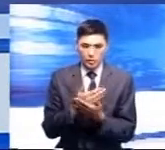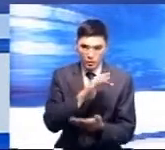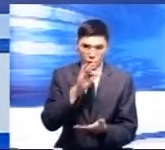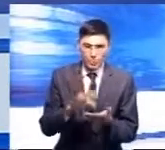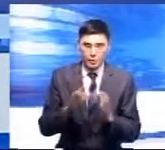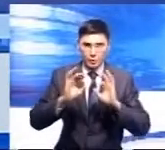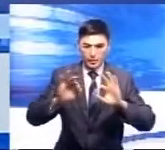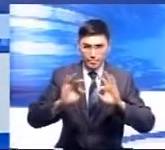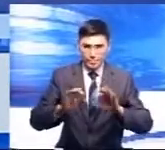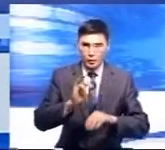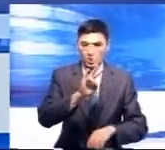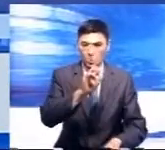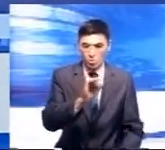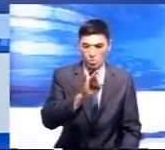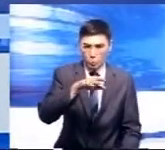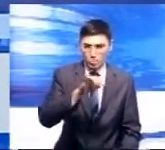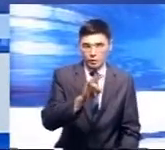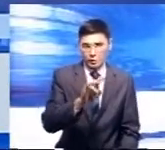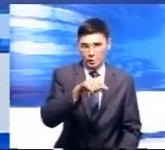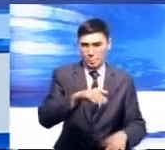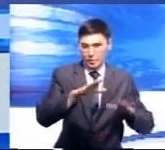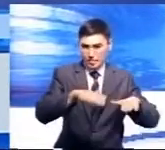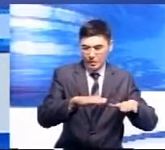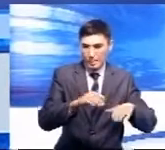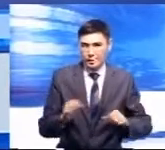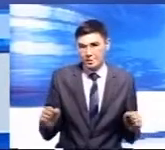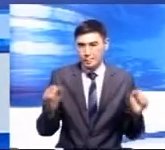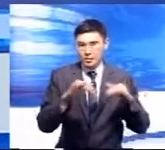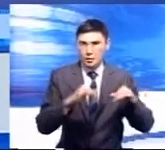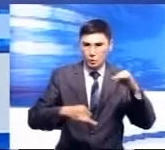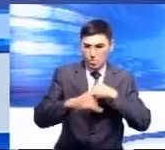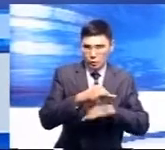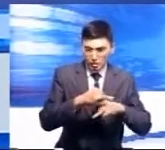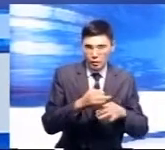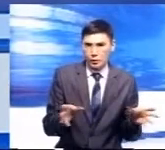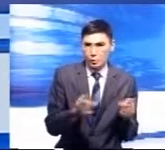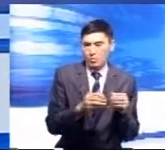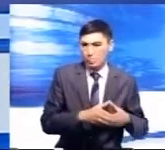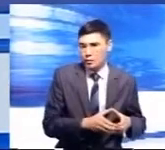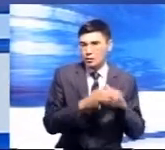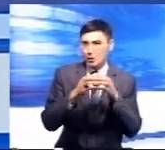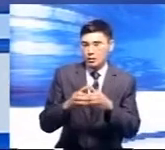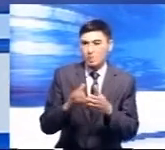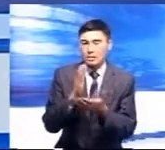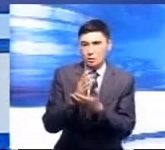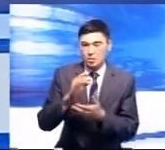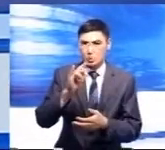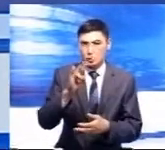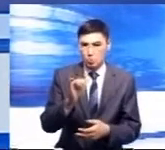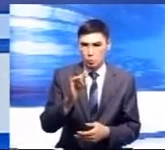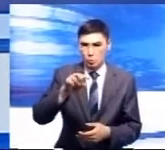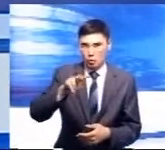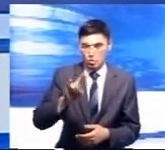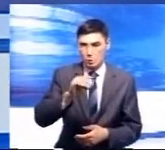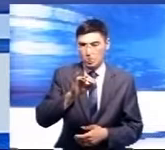филиале партии Нур-Отан состоялось выездное собрание областной комиссии партийного контроля по вопросам объектов государственной программы «Нурлы-Жол». В